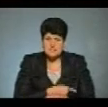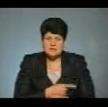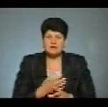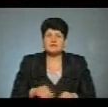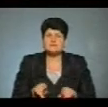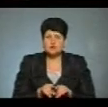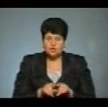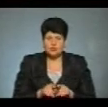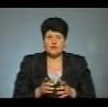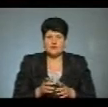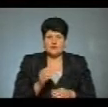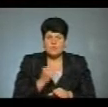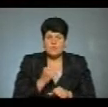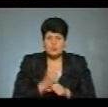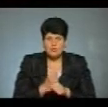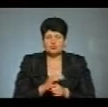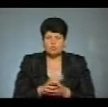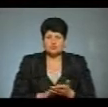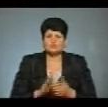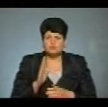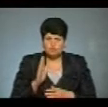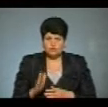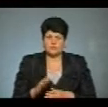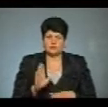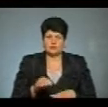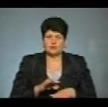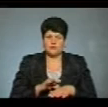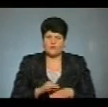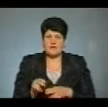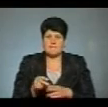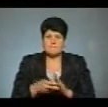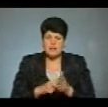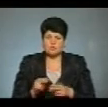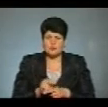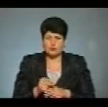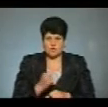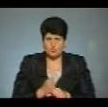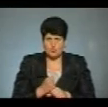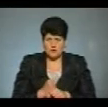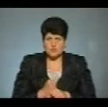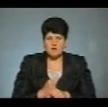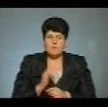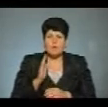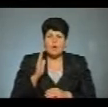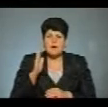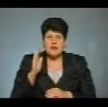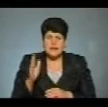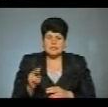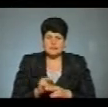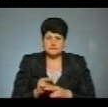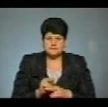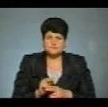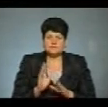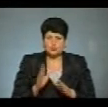рівно підрядники роботу будуть продовжувати, і ми будемо проводити планові ремонтні роботи. Попередній перелік доріг, які підлягають ремонту,